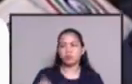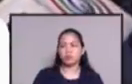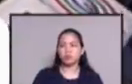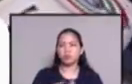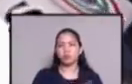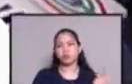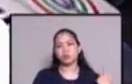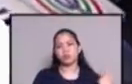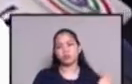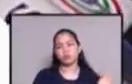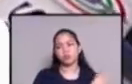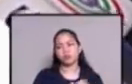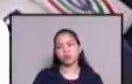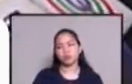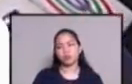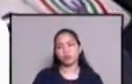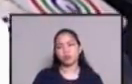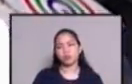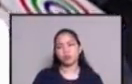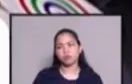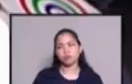ang